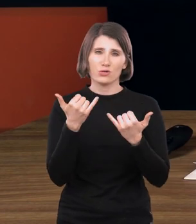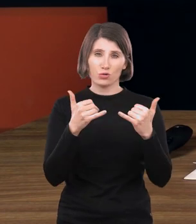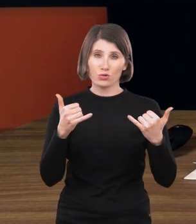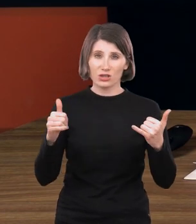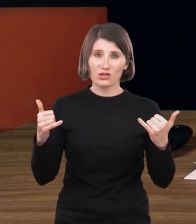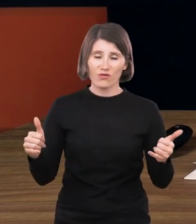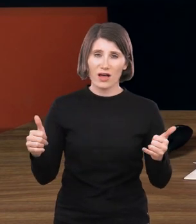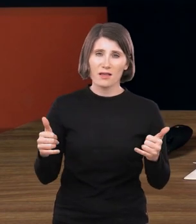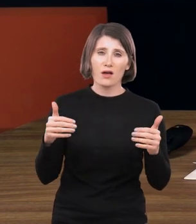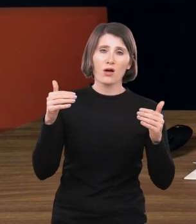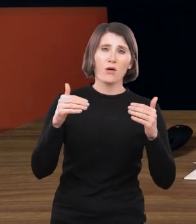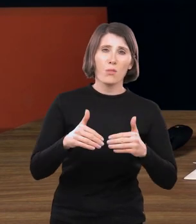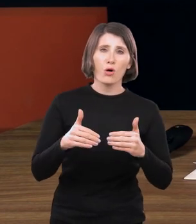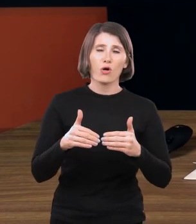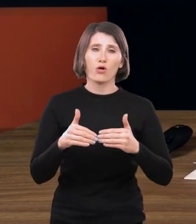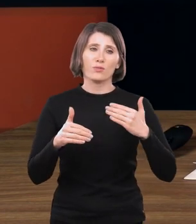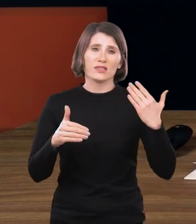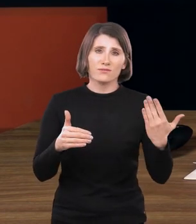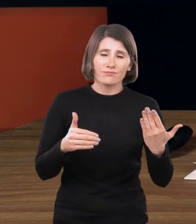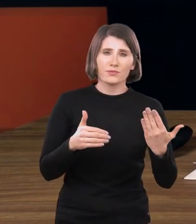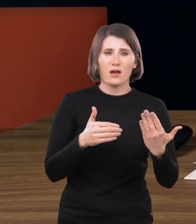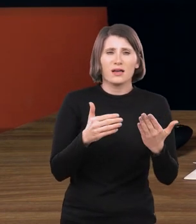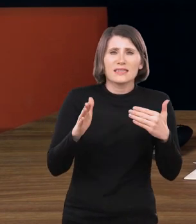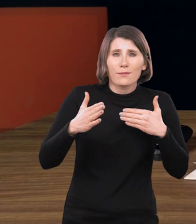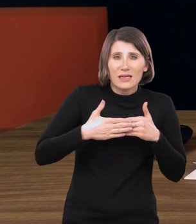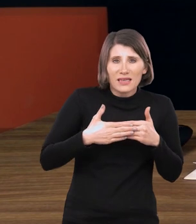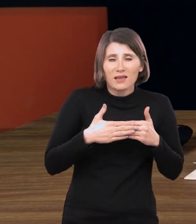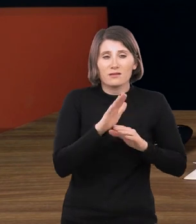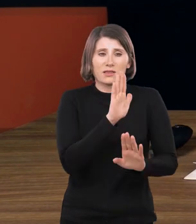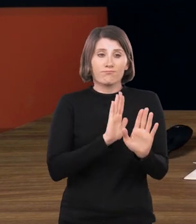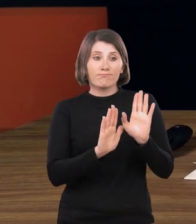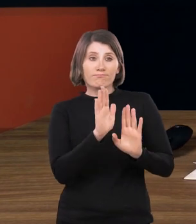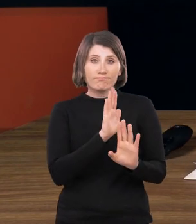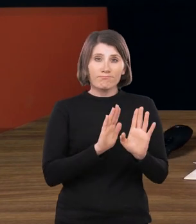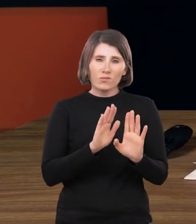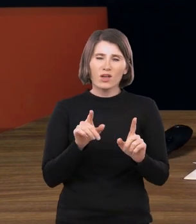skrajnych, wyalienowanych, zamkniętych w sobie, po te, które są